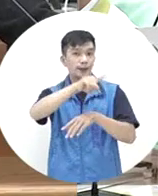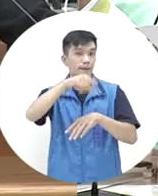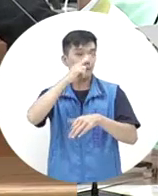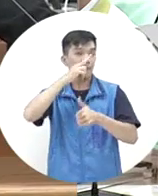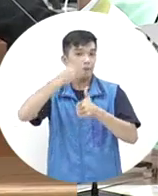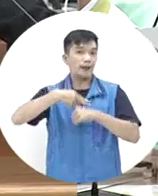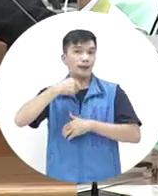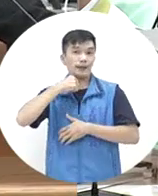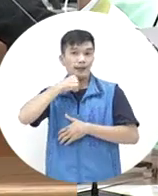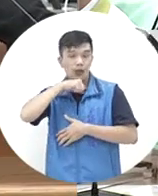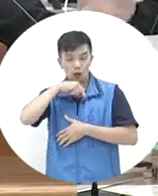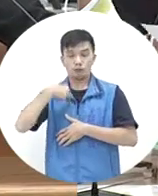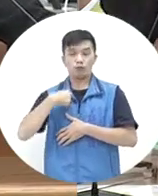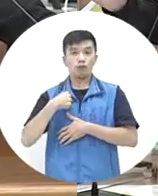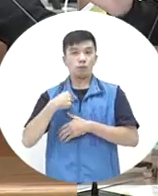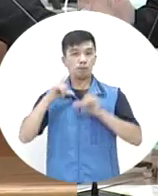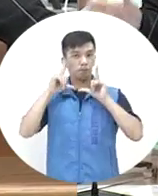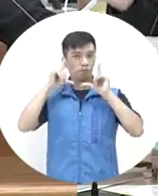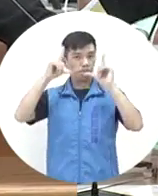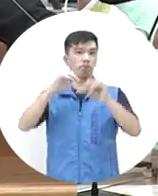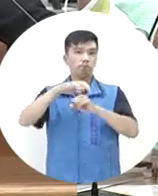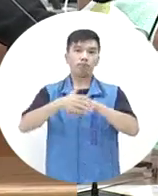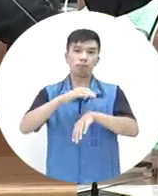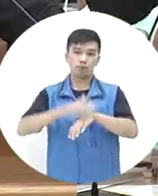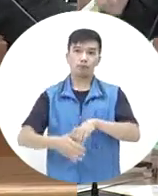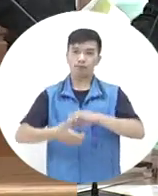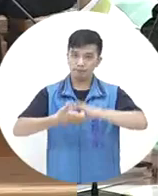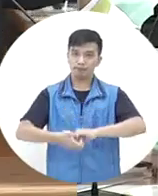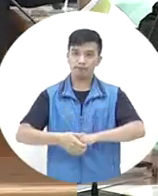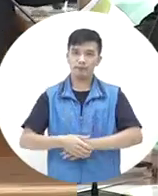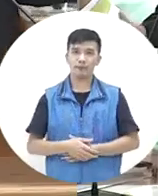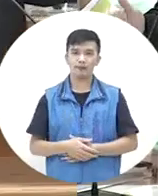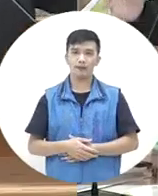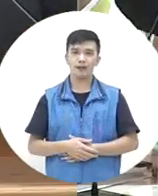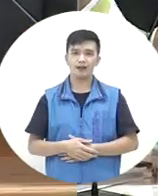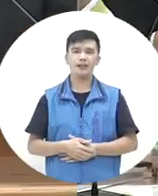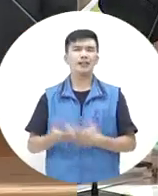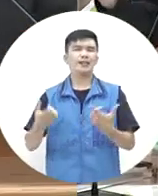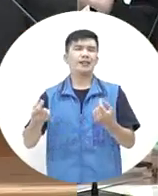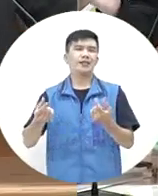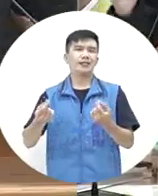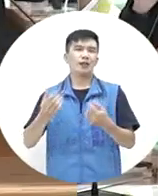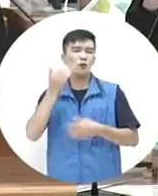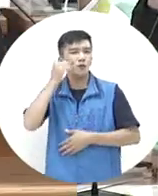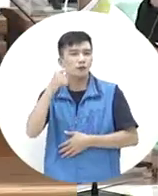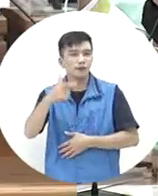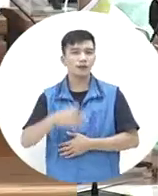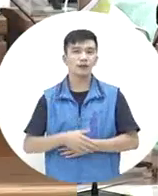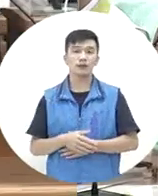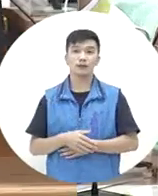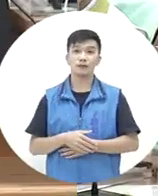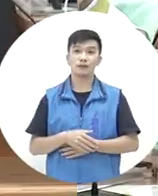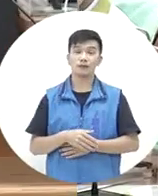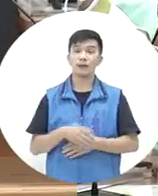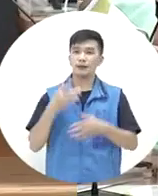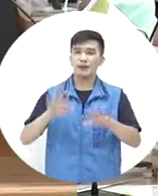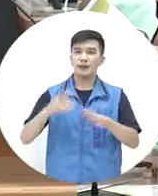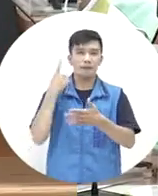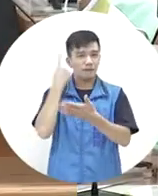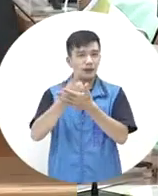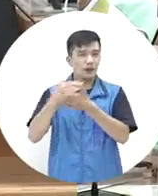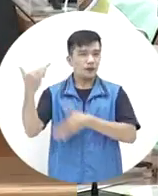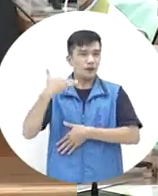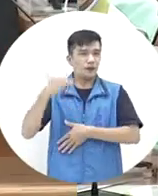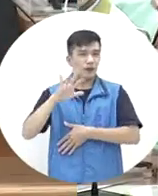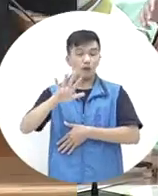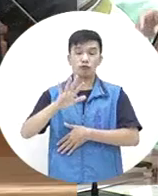站出来捍卫。 好，我不是讲如果，因为现在每天都有军机 啊，只要哪一个国家都一样 扰台嘛。 我对任何国家都